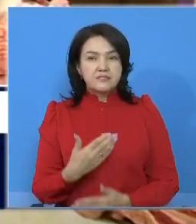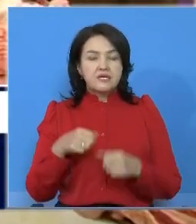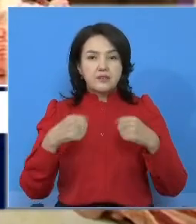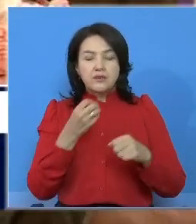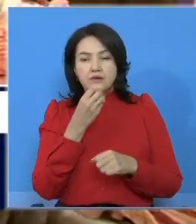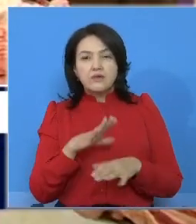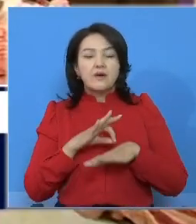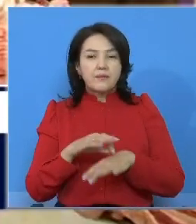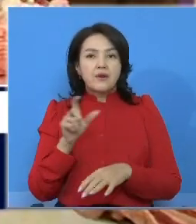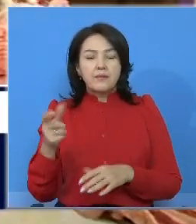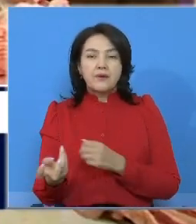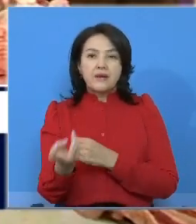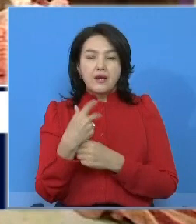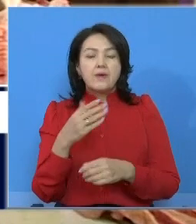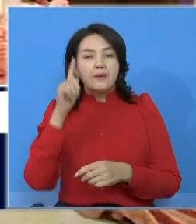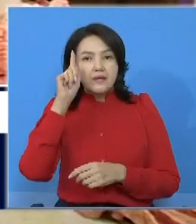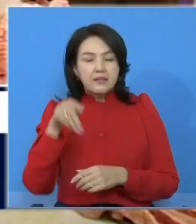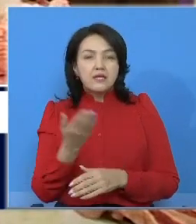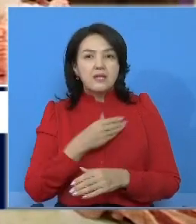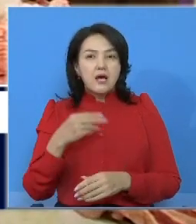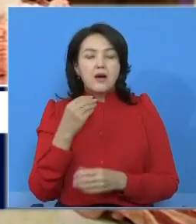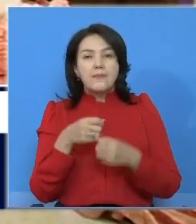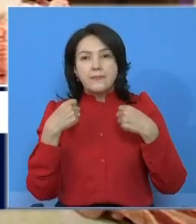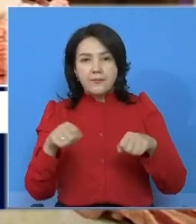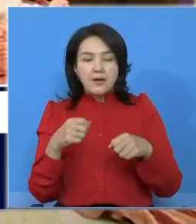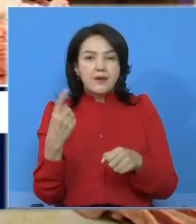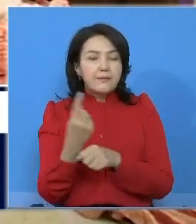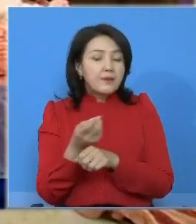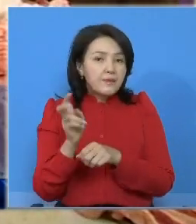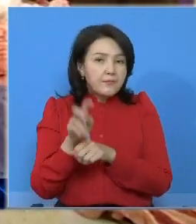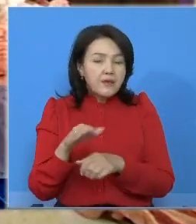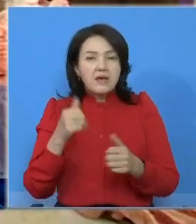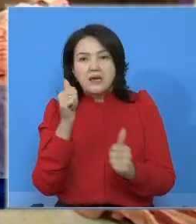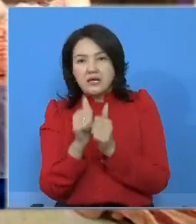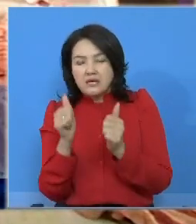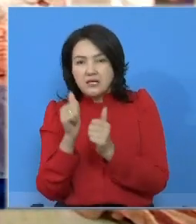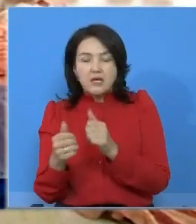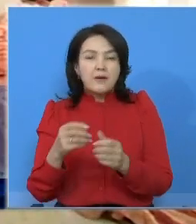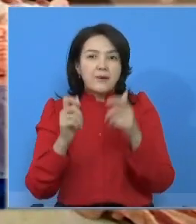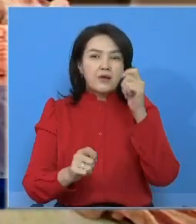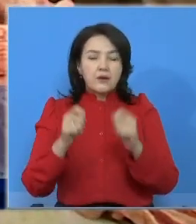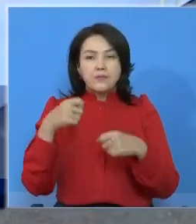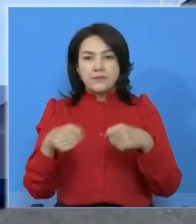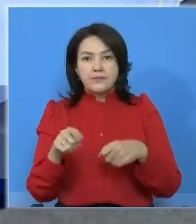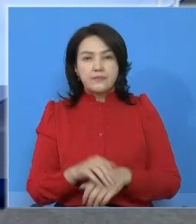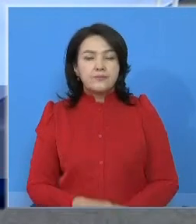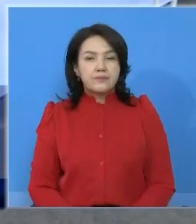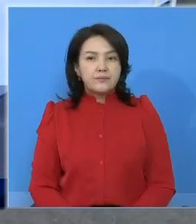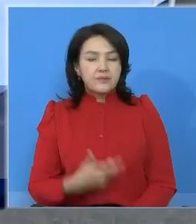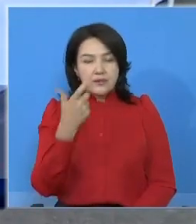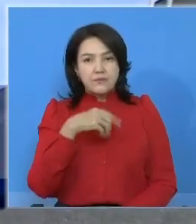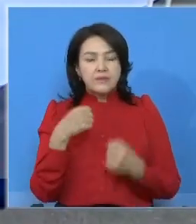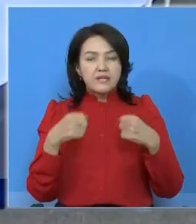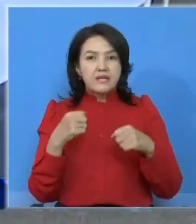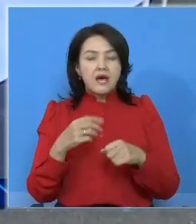Торговля идет хорошо, люди приходят, так как уже знают нашу продукцию. Ведь мы не в первый раз сюда привозим свое мясо и молочную продукцию. Свой